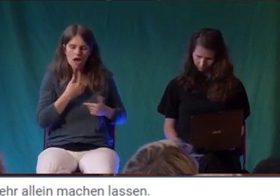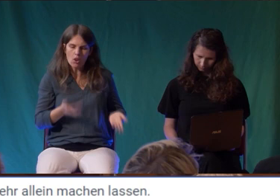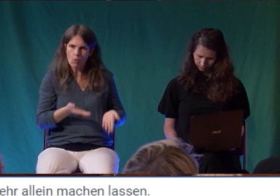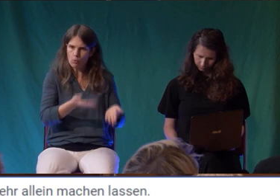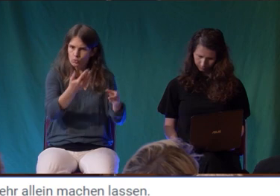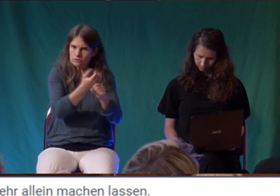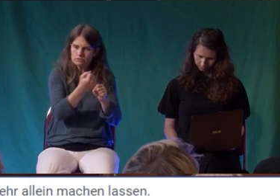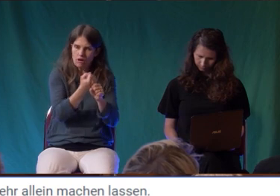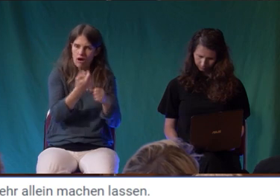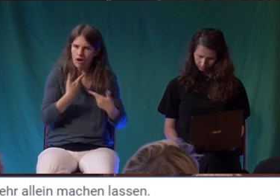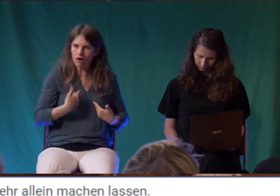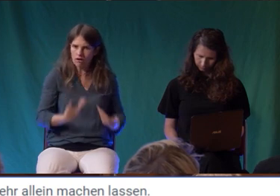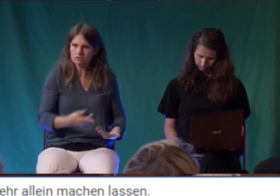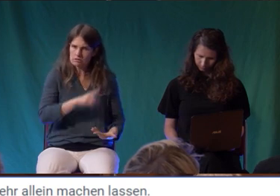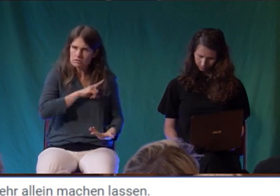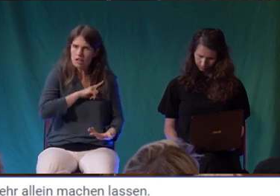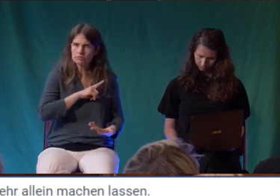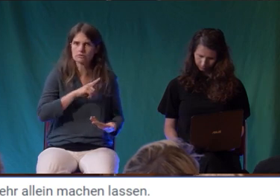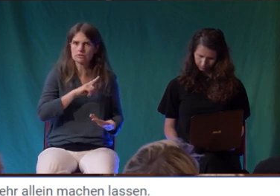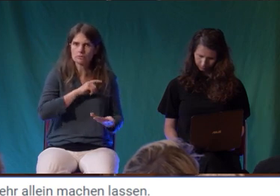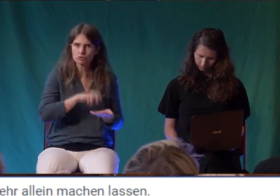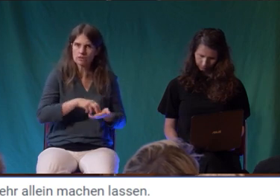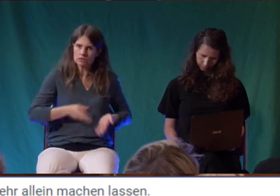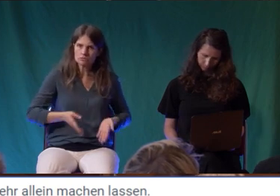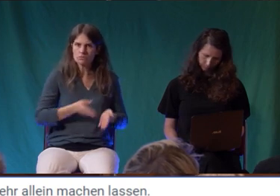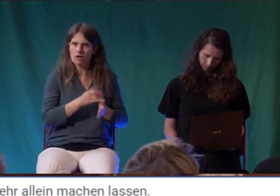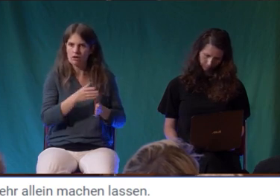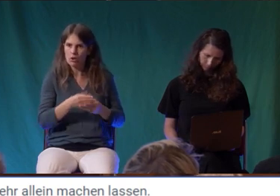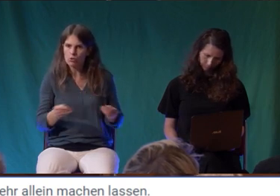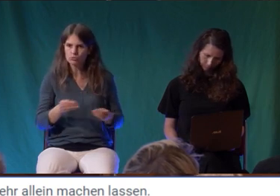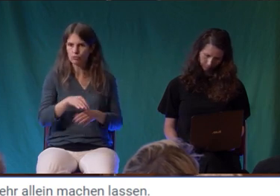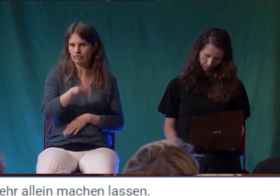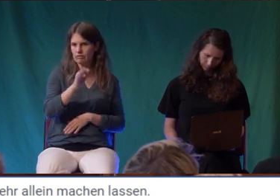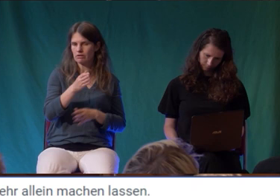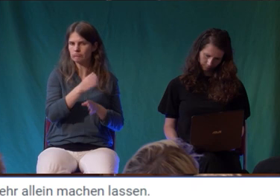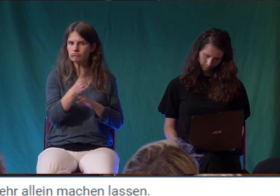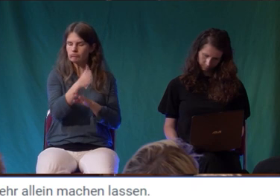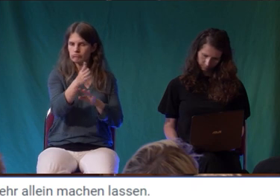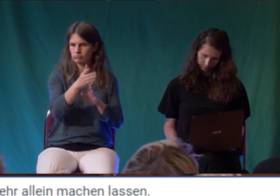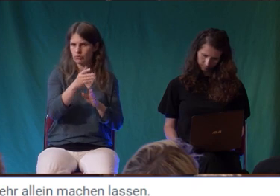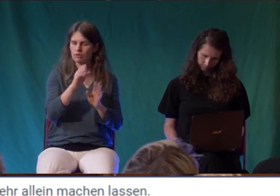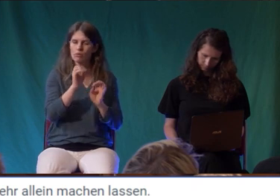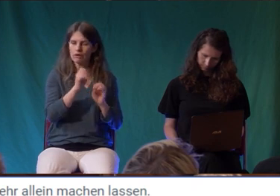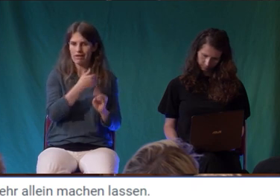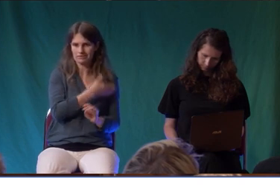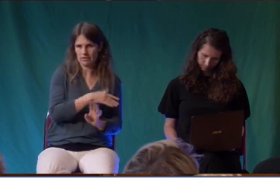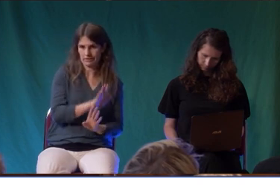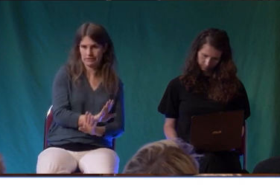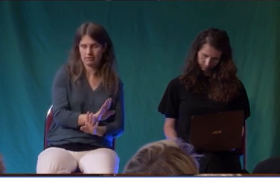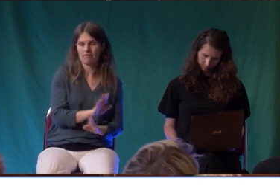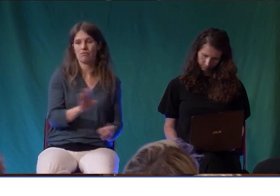unterstützen selber einen Weg zu finden selber Lösungen zu finden und ihren eigenen Weg zu gehen